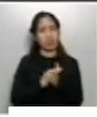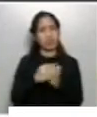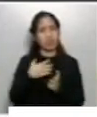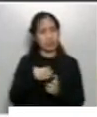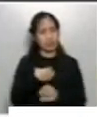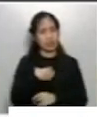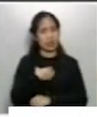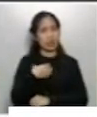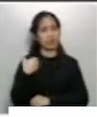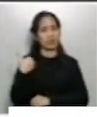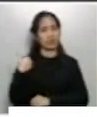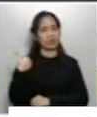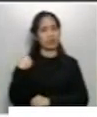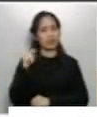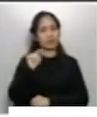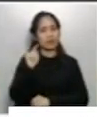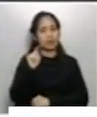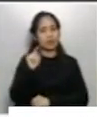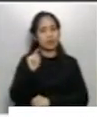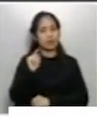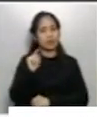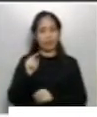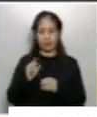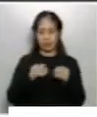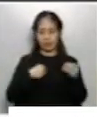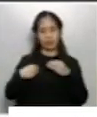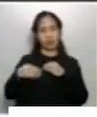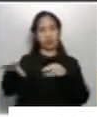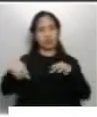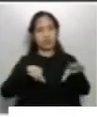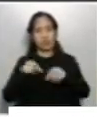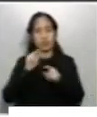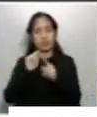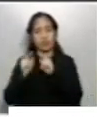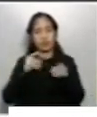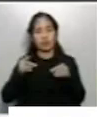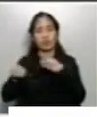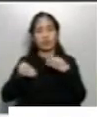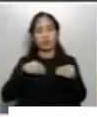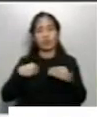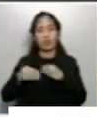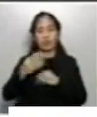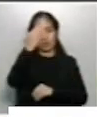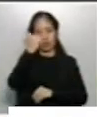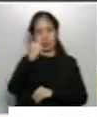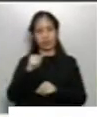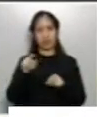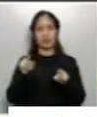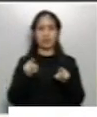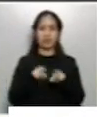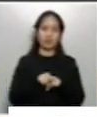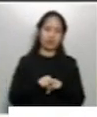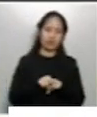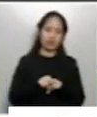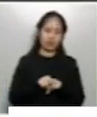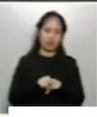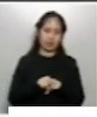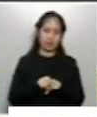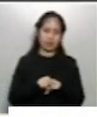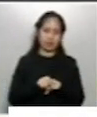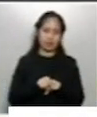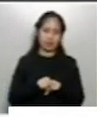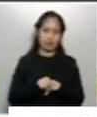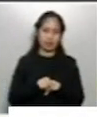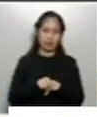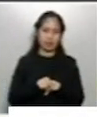มีการประนีประนอมเพื่อจะได้